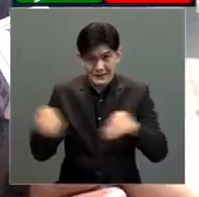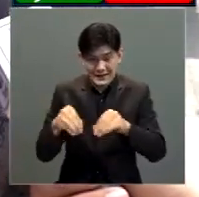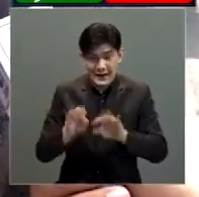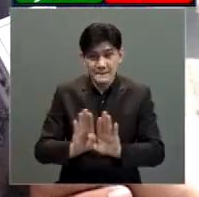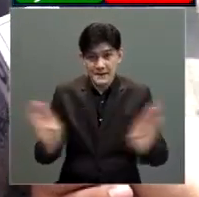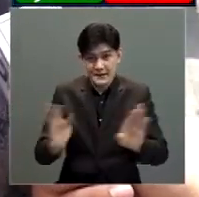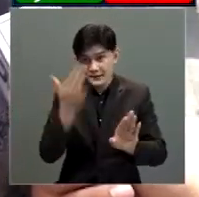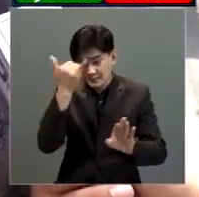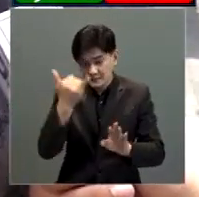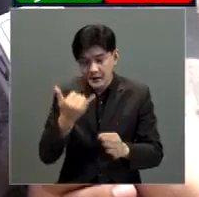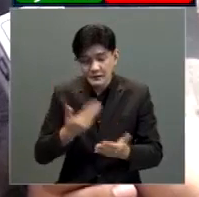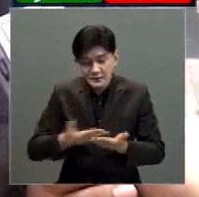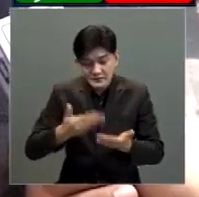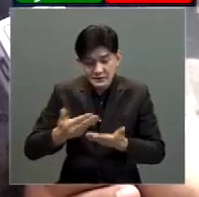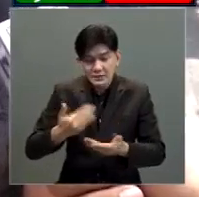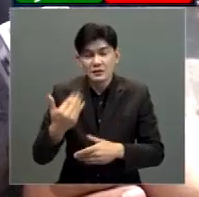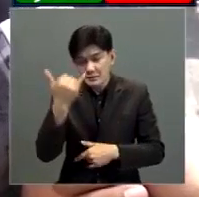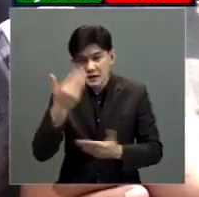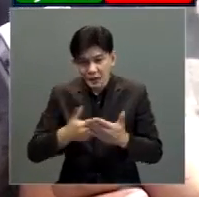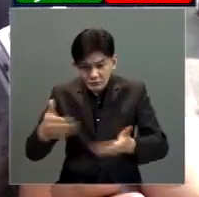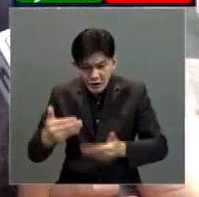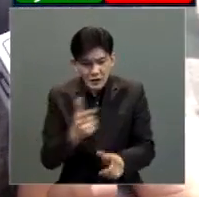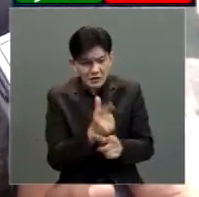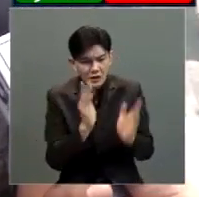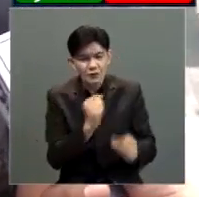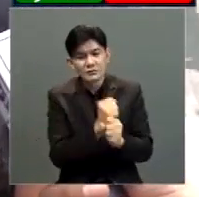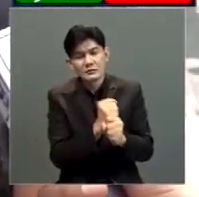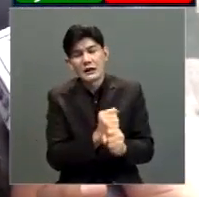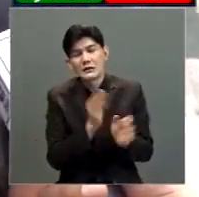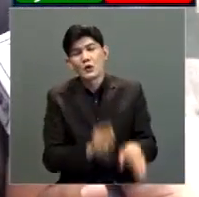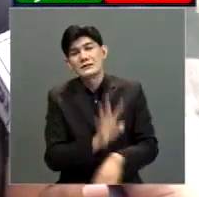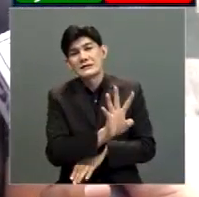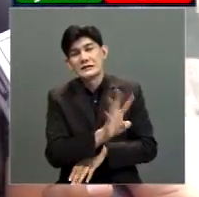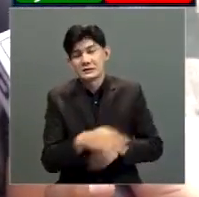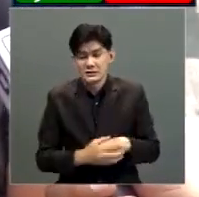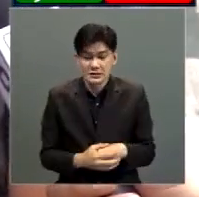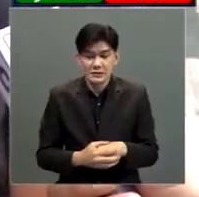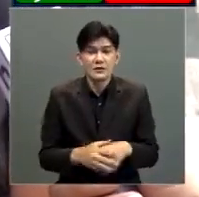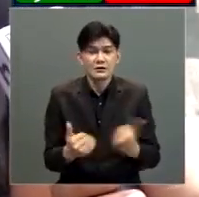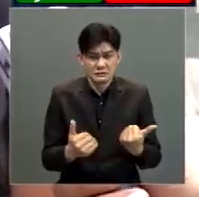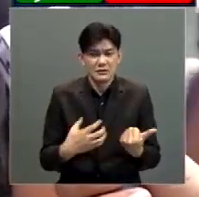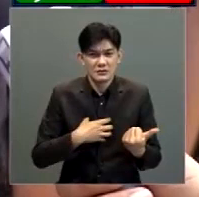เอารายได้มาเลี้ยงลูกน้องเพราะลูกน้อง4คนก็ยังไม่อยาก